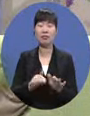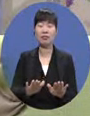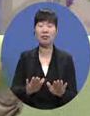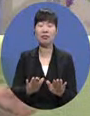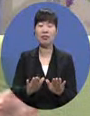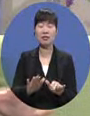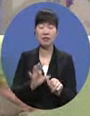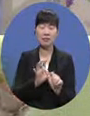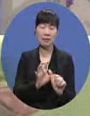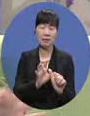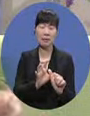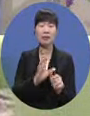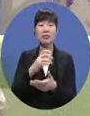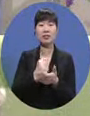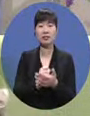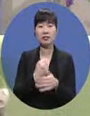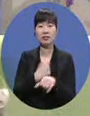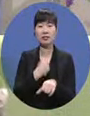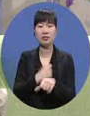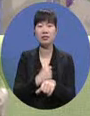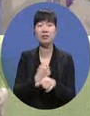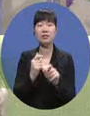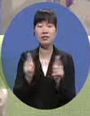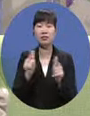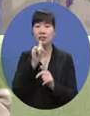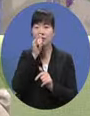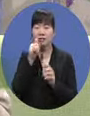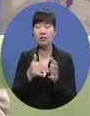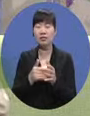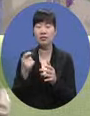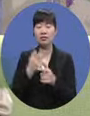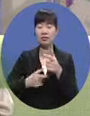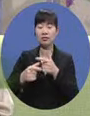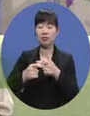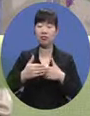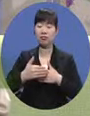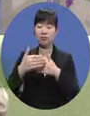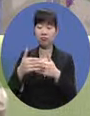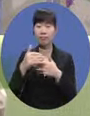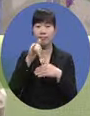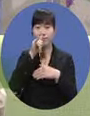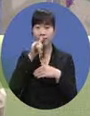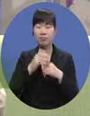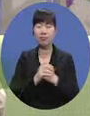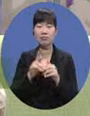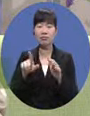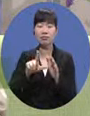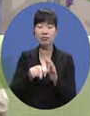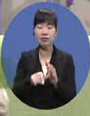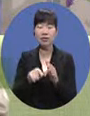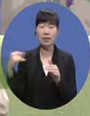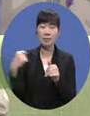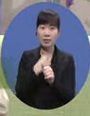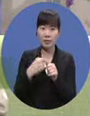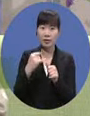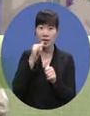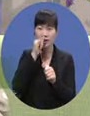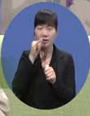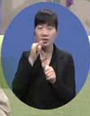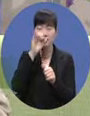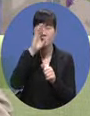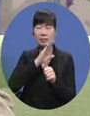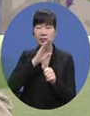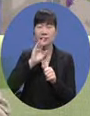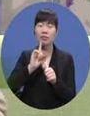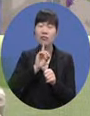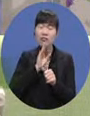이렇게 압력을 받게끔 하는 이제 그런 게 있고요. 여기서 조금 더 또 진행을 하게 되면은 이제 그때는 뭐 폭행이라든가 이제 그 좋지